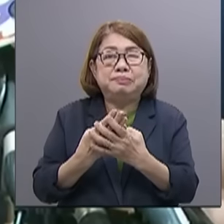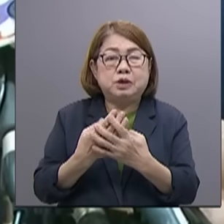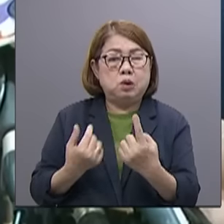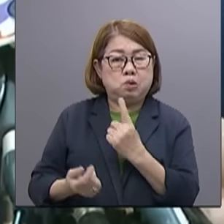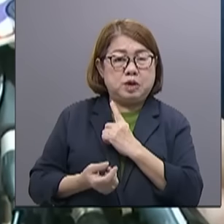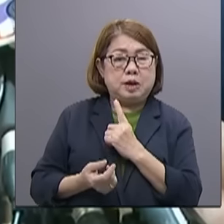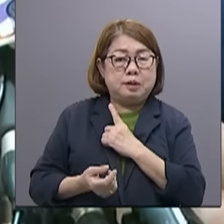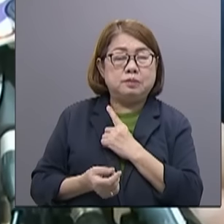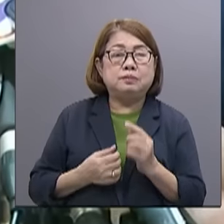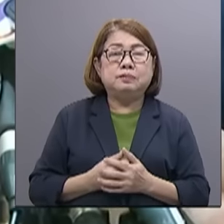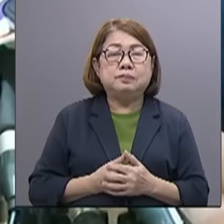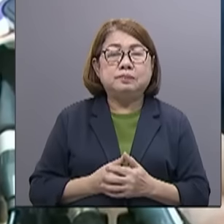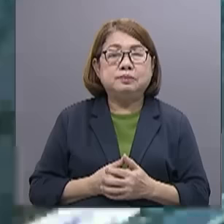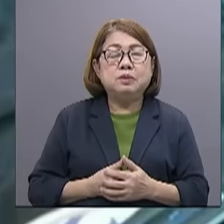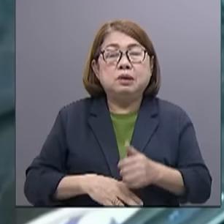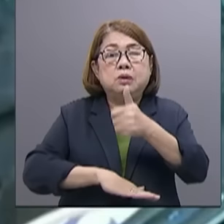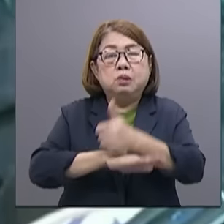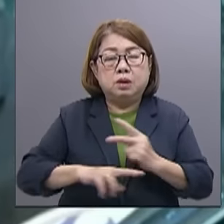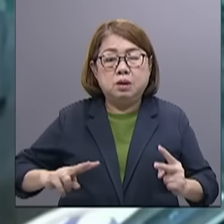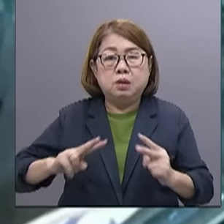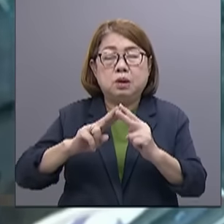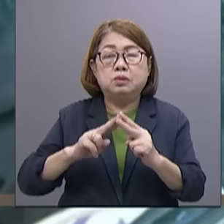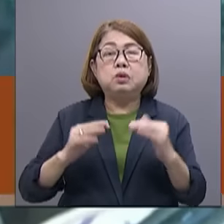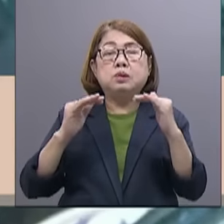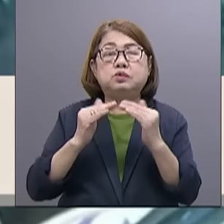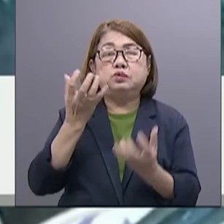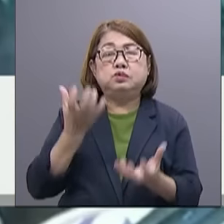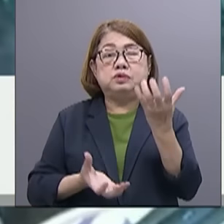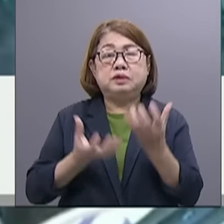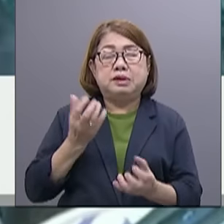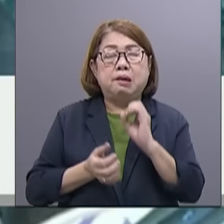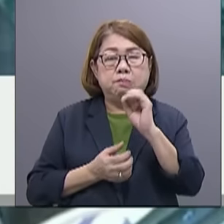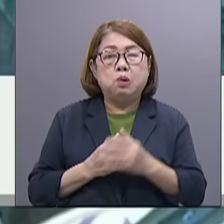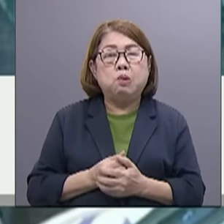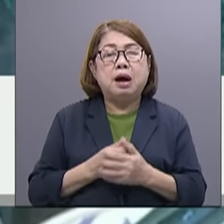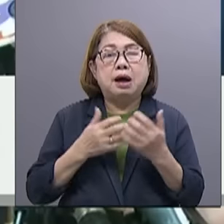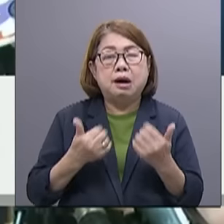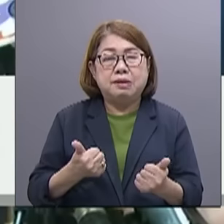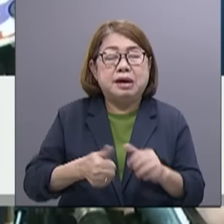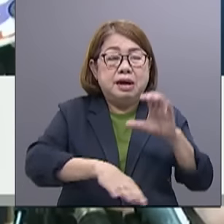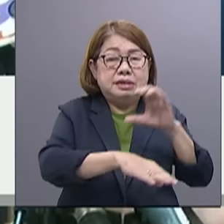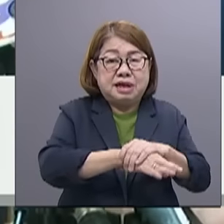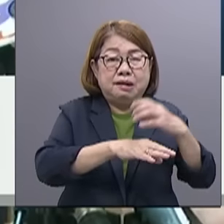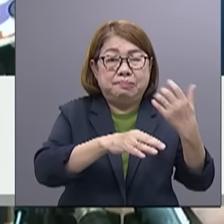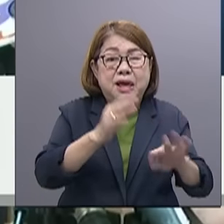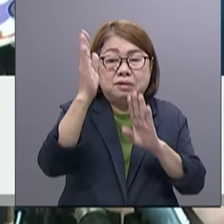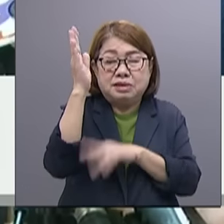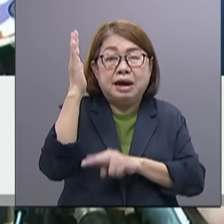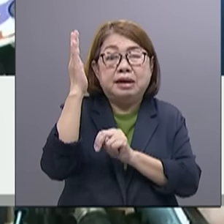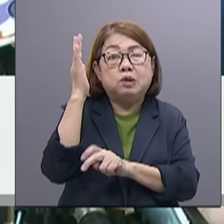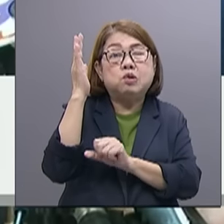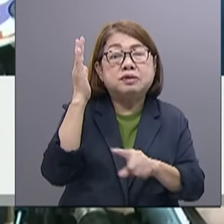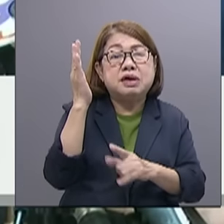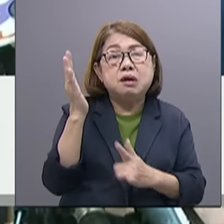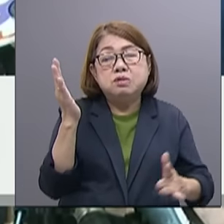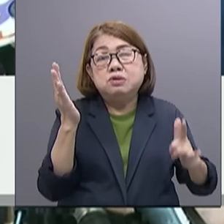พันตำรวจเอกทวีสอดส่องรัฐมนตรีว่าการกระทรวงยุติธรรมก็เปิดเผยนะคะว่าการส่งตัวนายชวลิตวันนี้ได้พูดคุยกับ